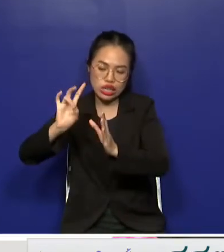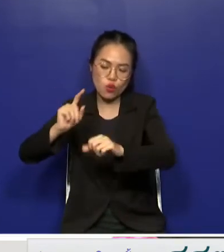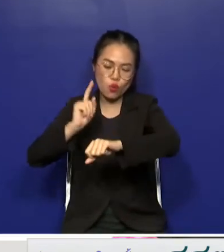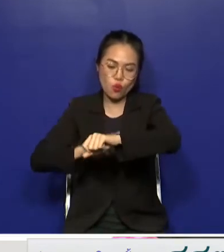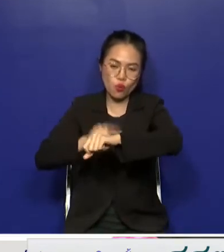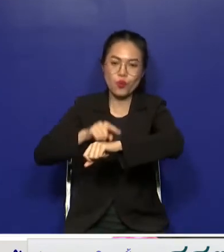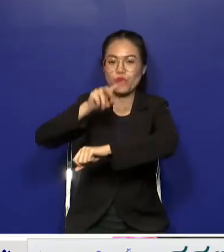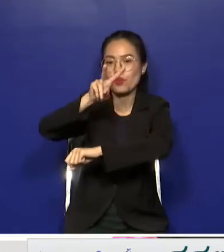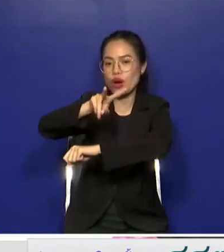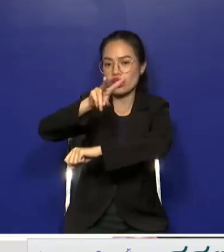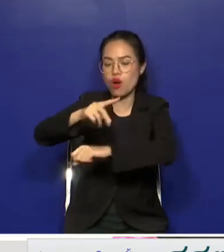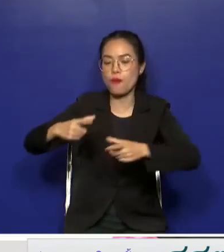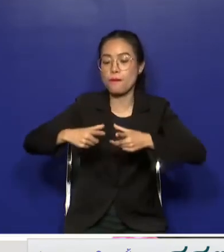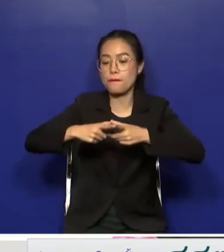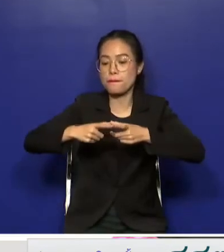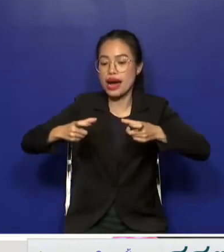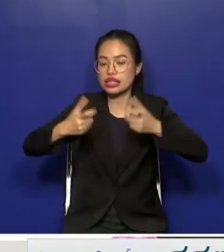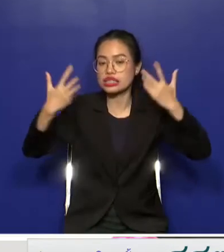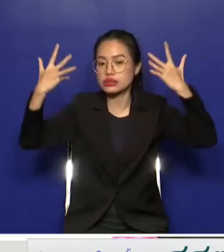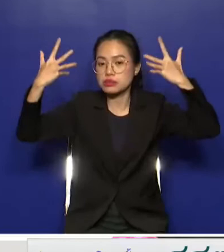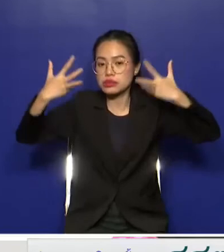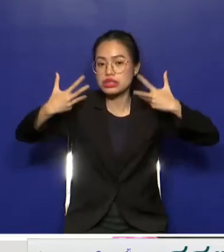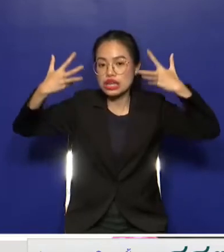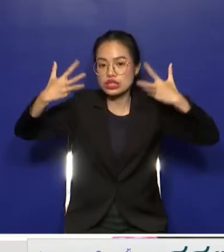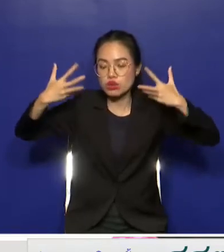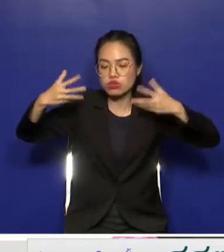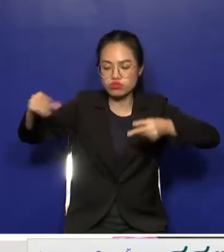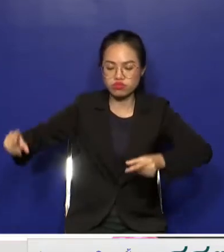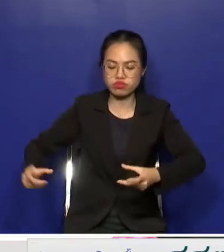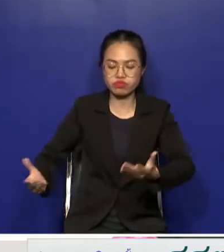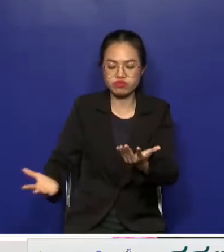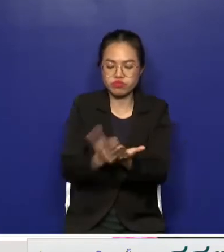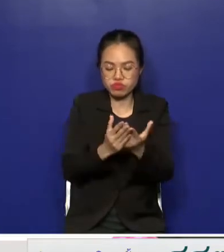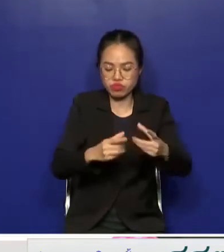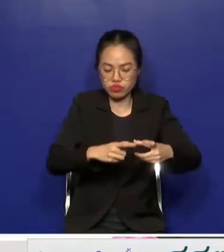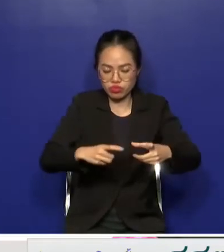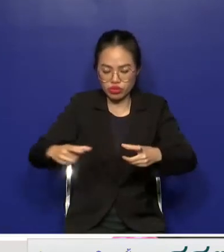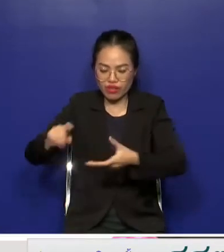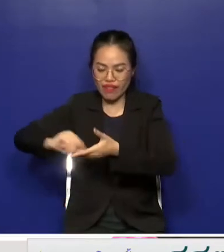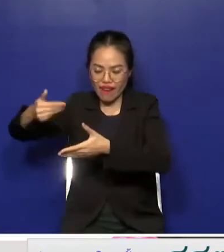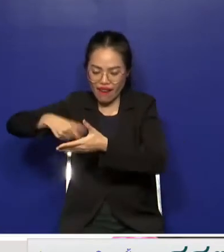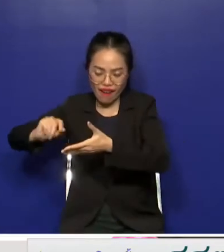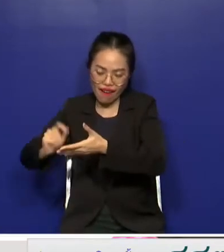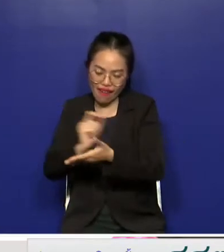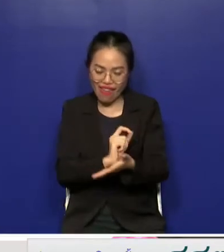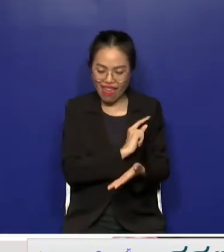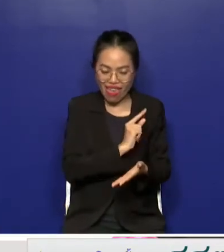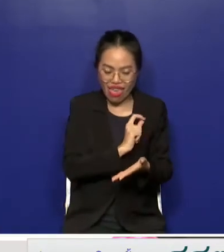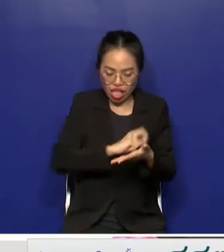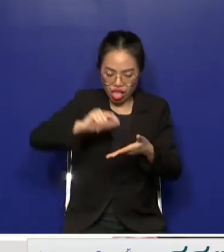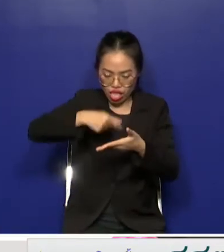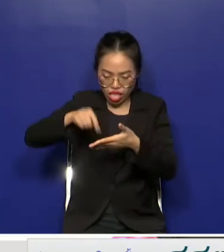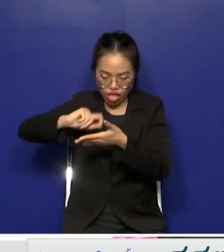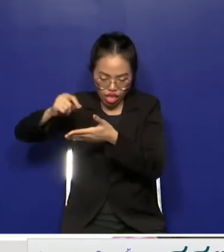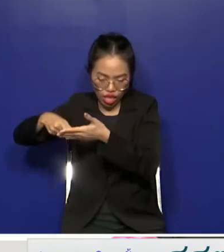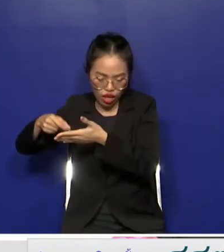ปุ๊บเอาบติประชาชนของพนประชนมากองแล้วกเอบัติมากายัดกายัดกายัแบงใทกัทำอัี้เขเรกโ